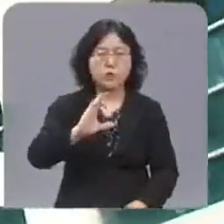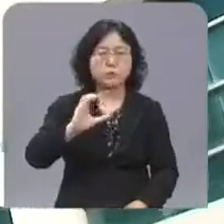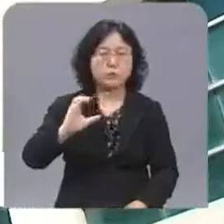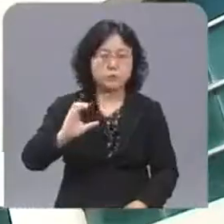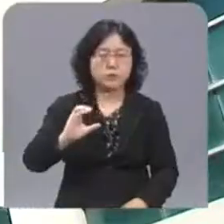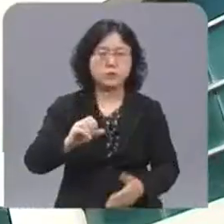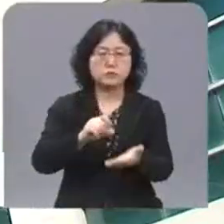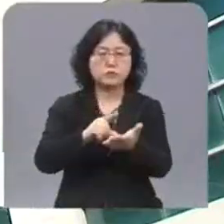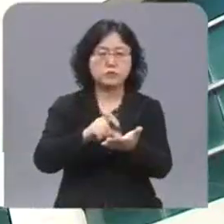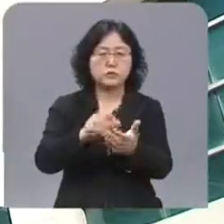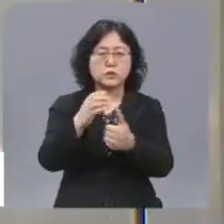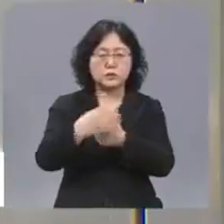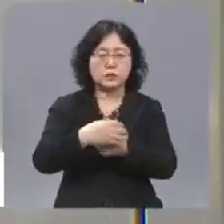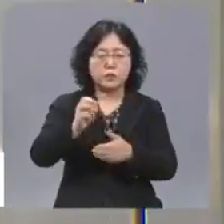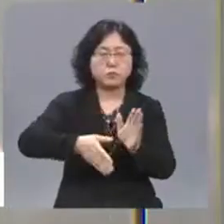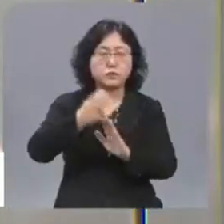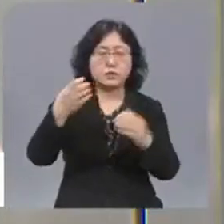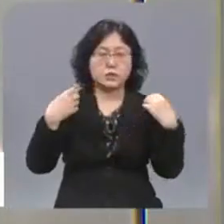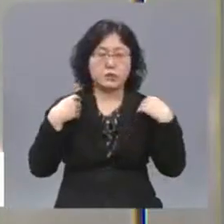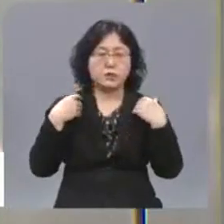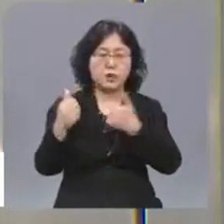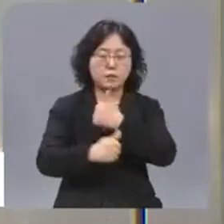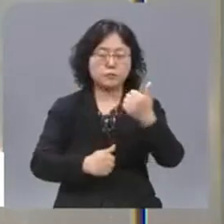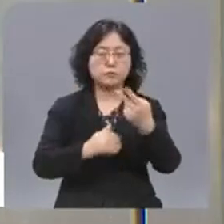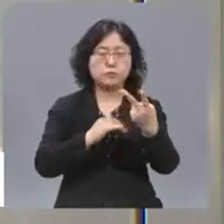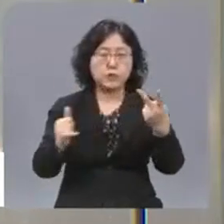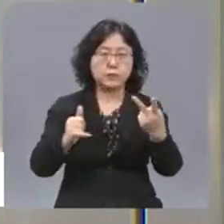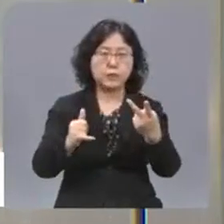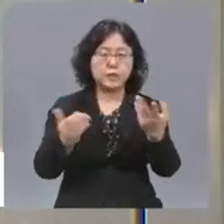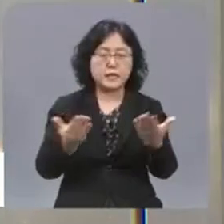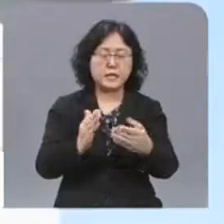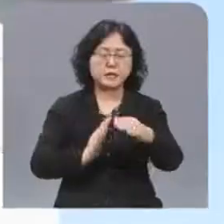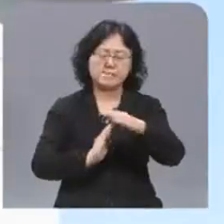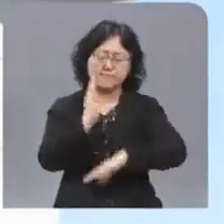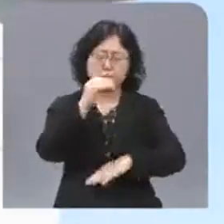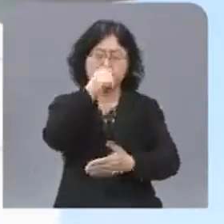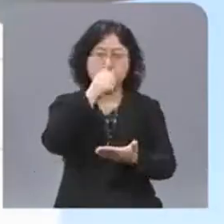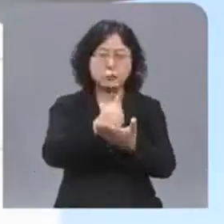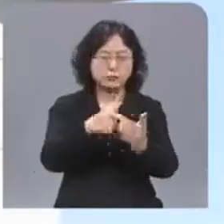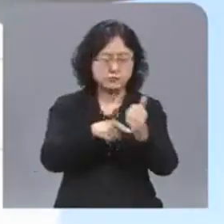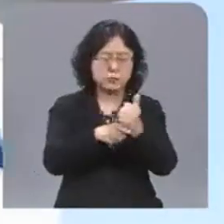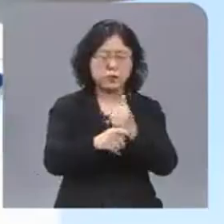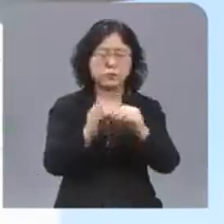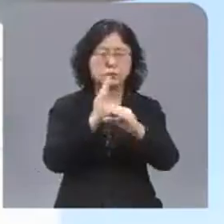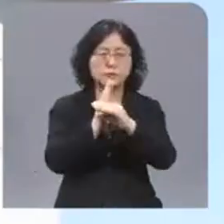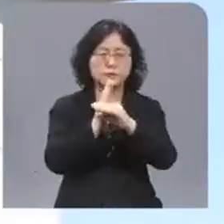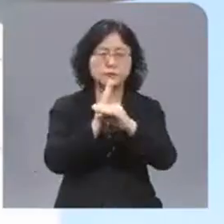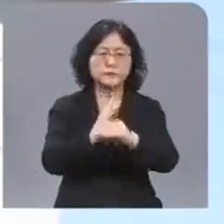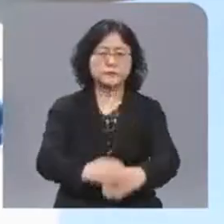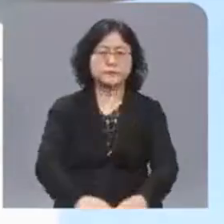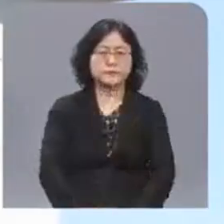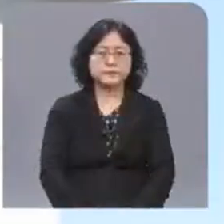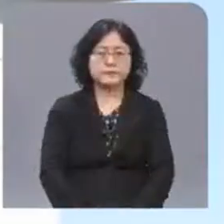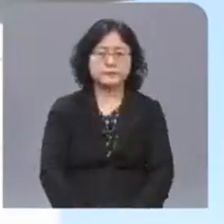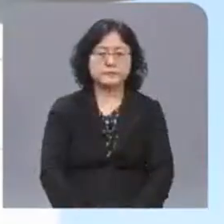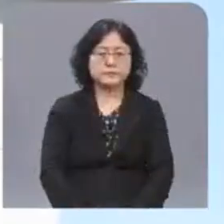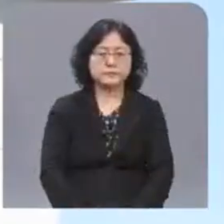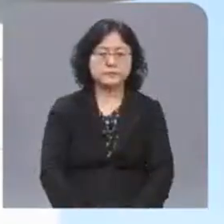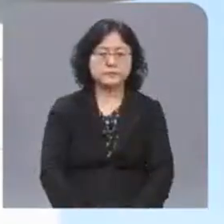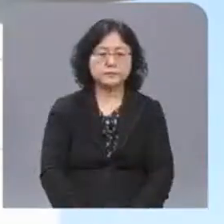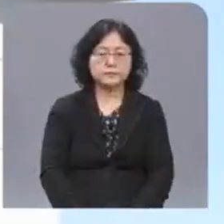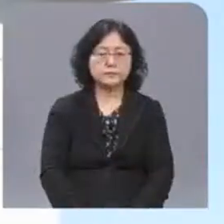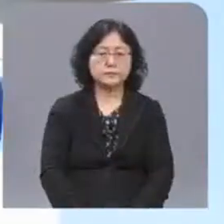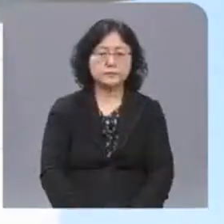fc 축구단을 담당하는 광주시청 간부등 2명을 직관남의 혐의로 이권해 수사하고 있습니다 KBS 뉴스